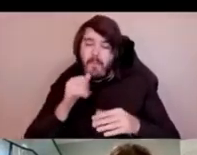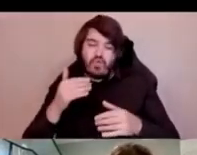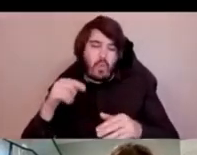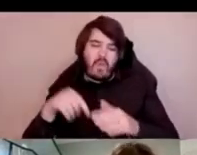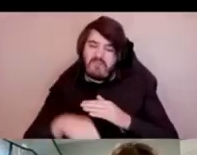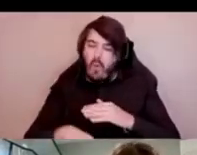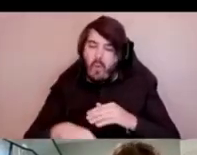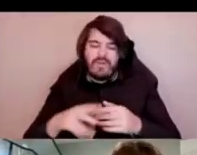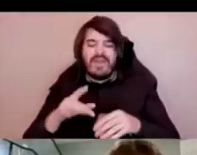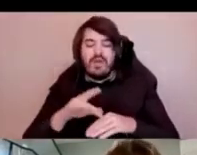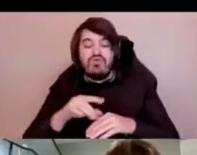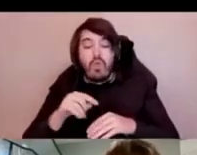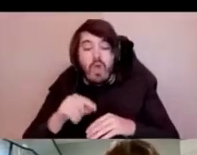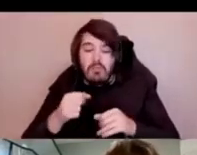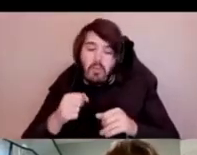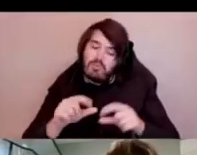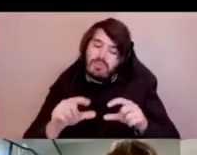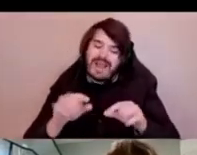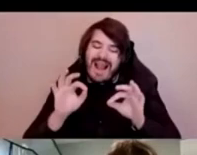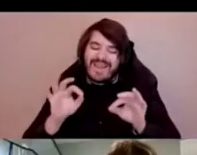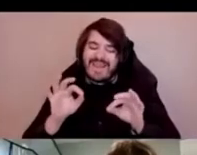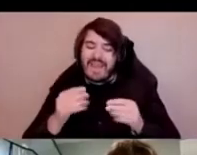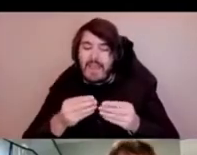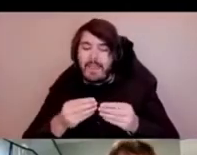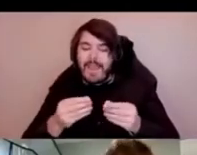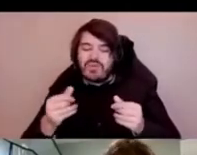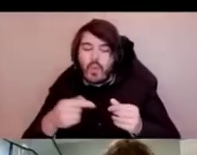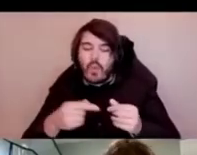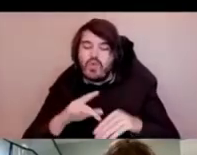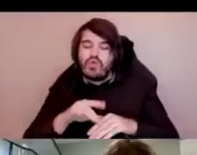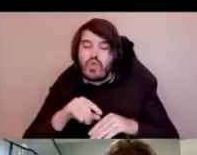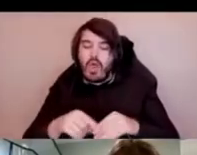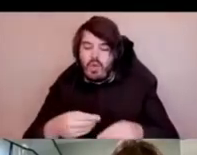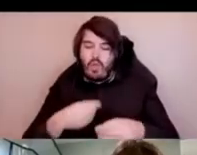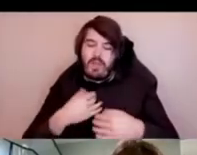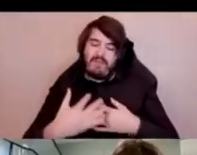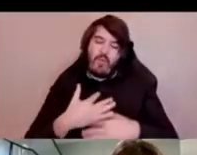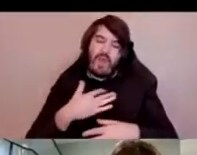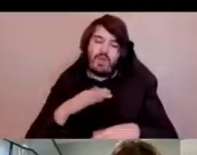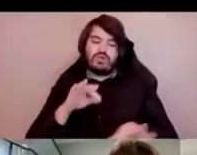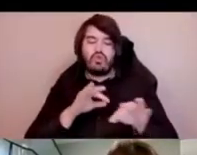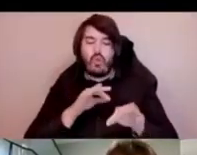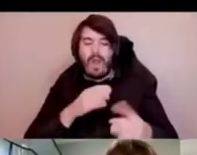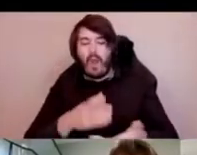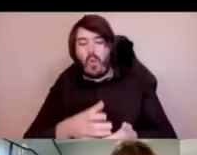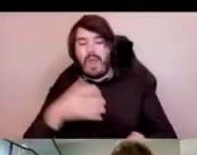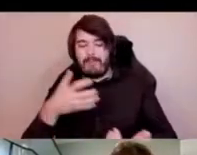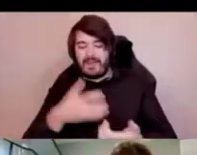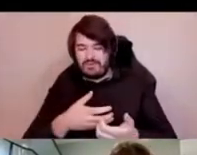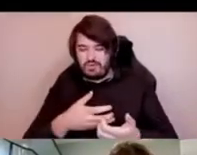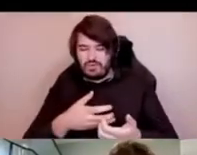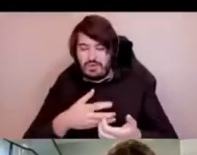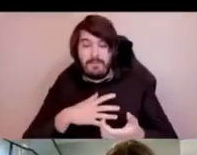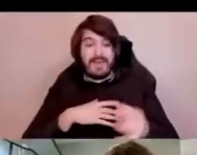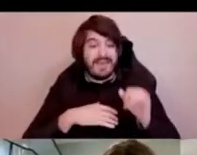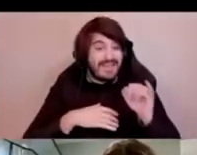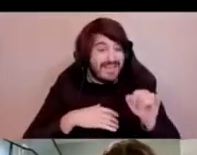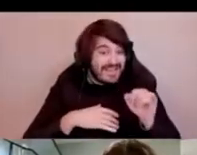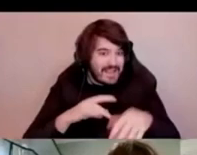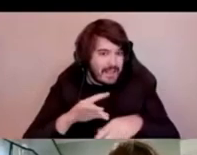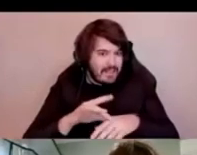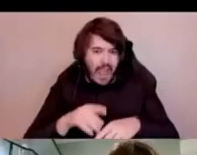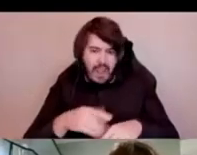la texture de notre sol va influencer nos choix de contenants. Mais si la terre est en bon